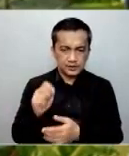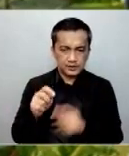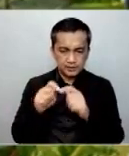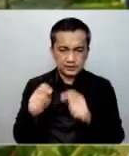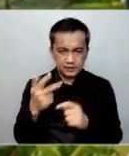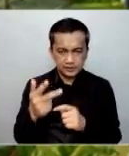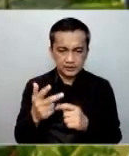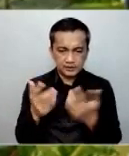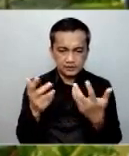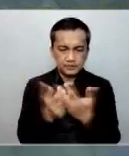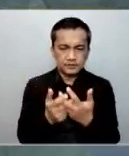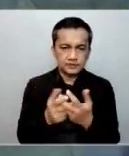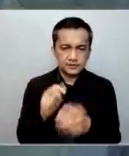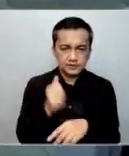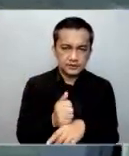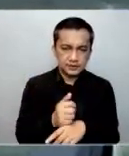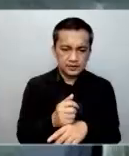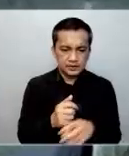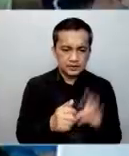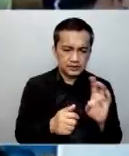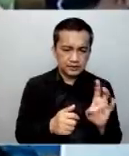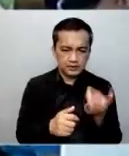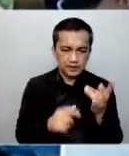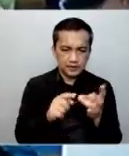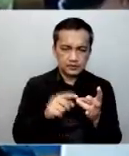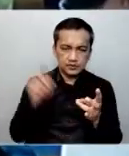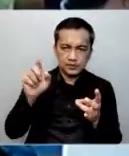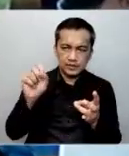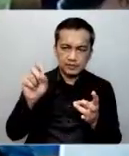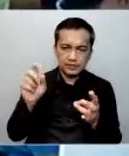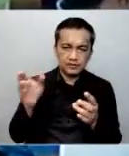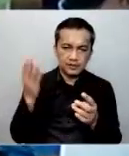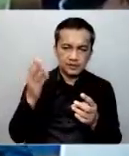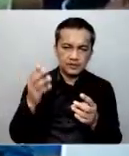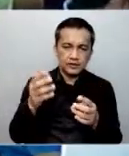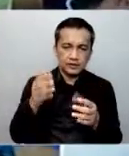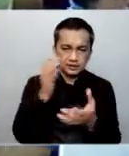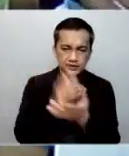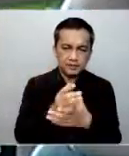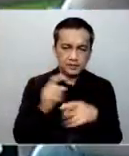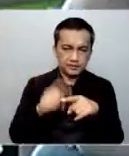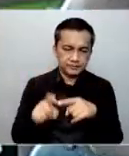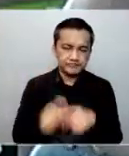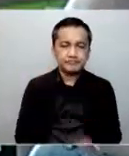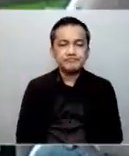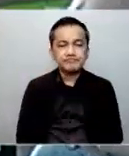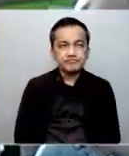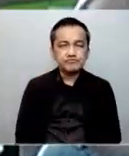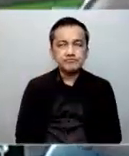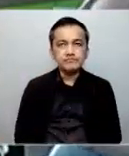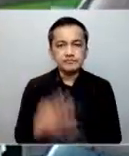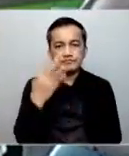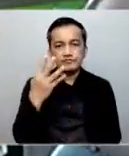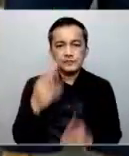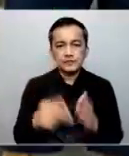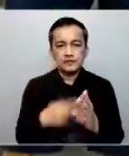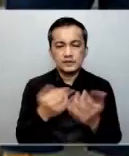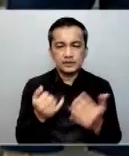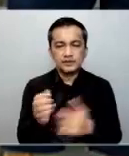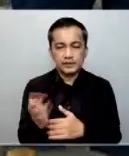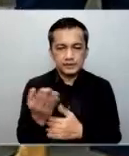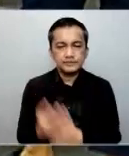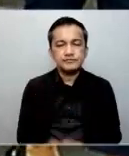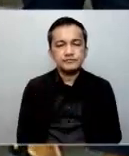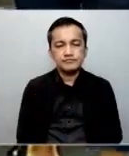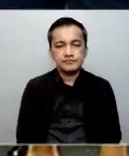sa itinakdang 7 a.m. hanggang 11 a.m. na power interruption schedule. Tuloy-tuloy na 4 na oras yan ngayong umaga. Sa kabila